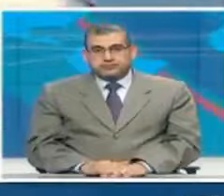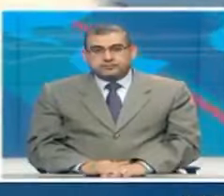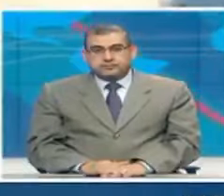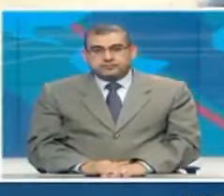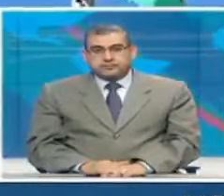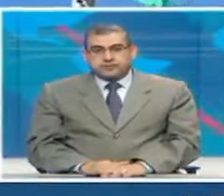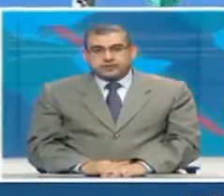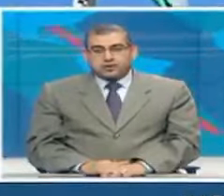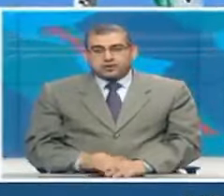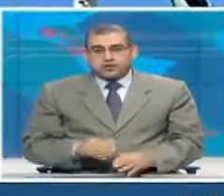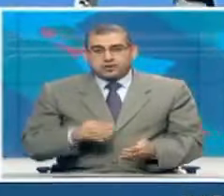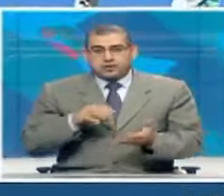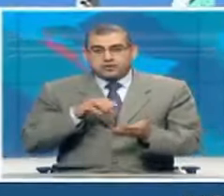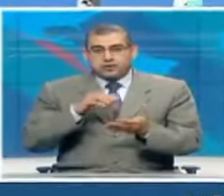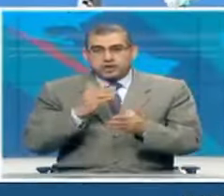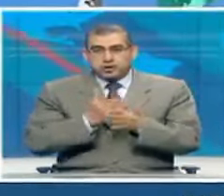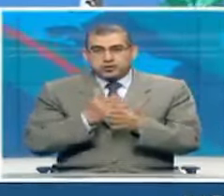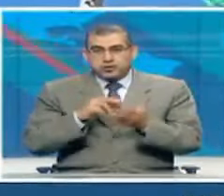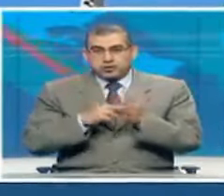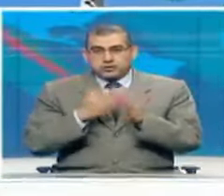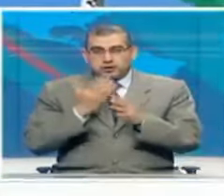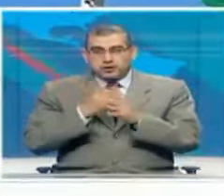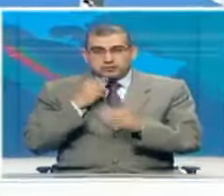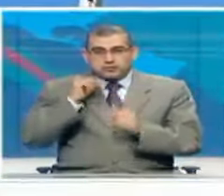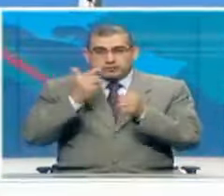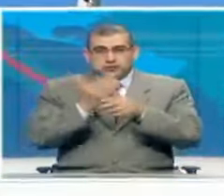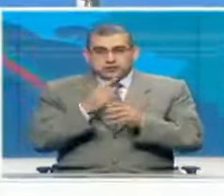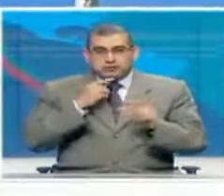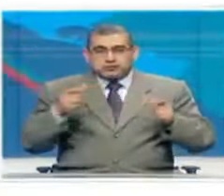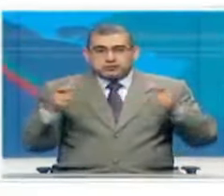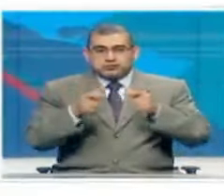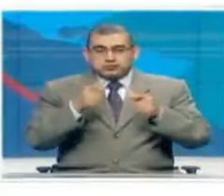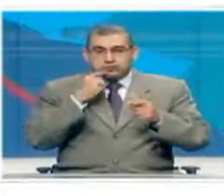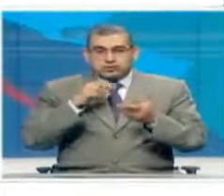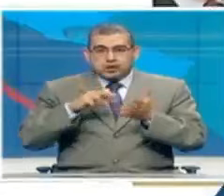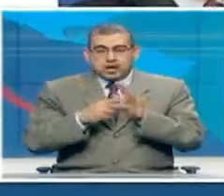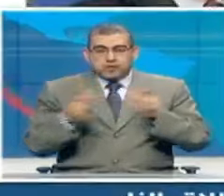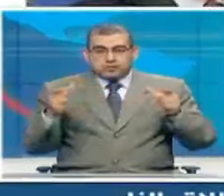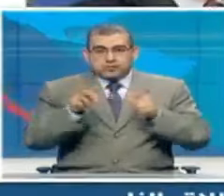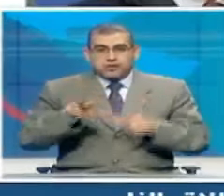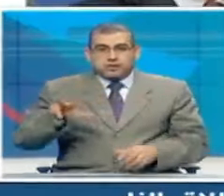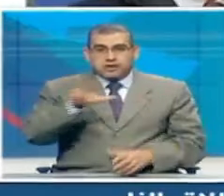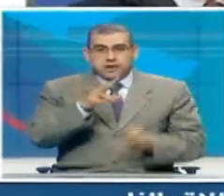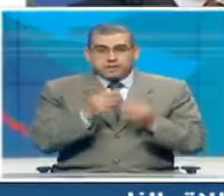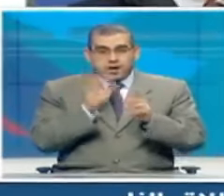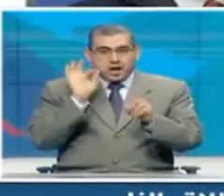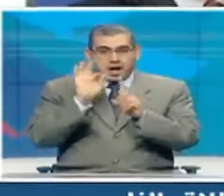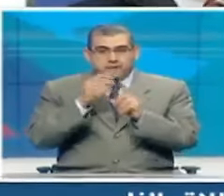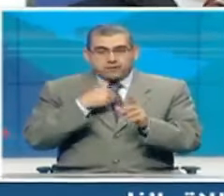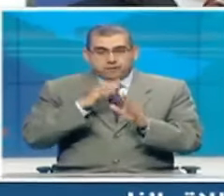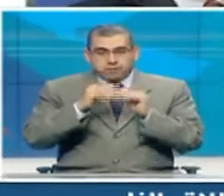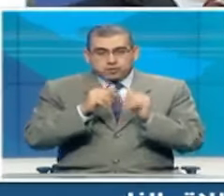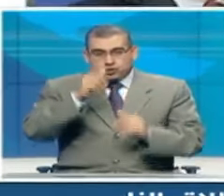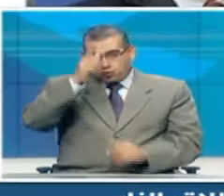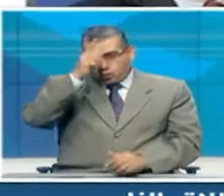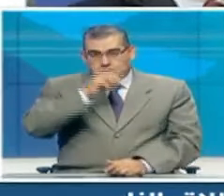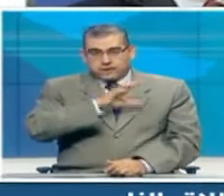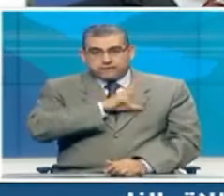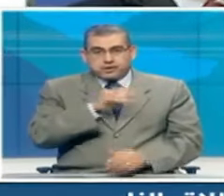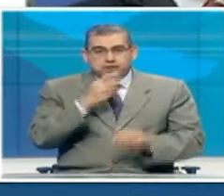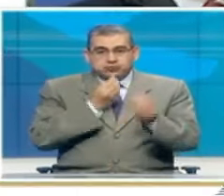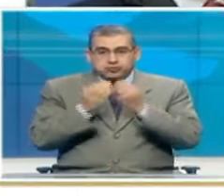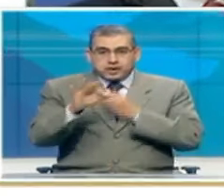وذلك للمشاركة في القمة الثلاثية المصرية الأردنية الفلسطينية التي تهدف إلى التشاور بين الزعماء الثلاثة